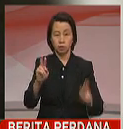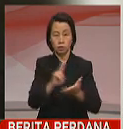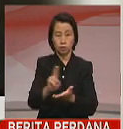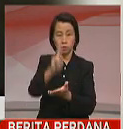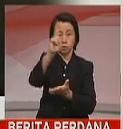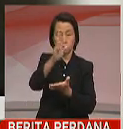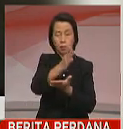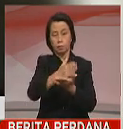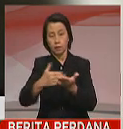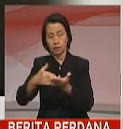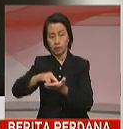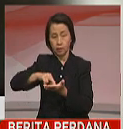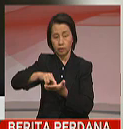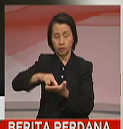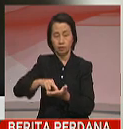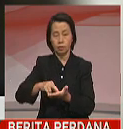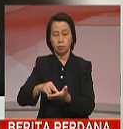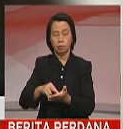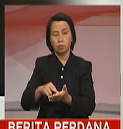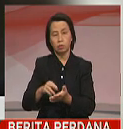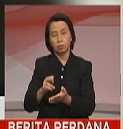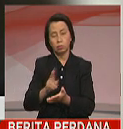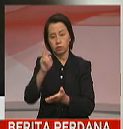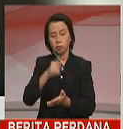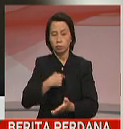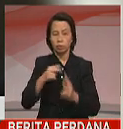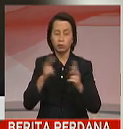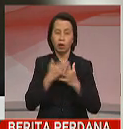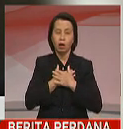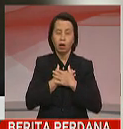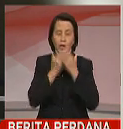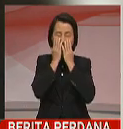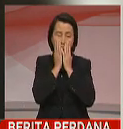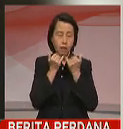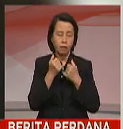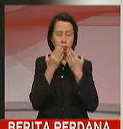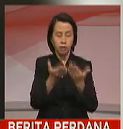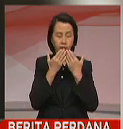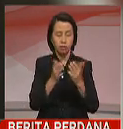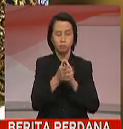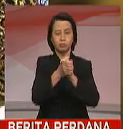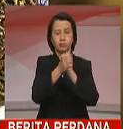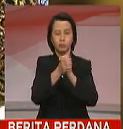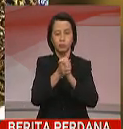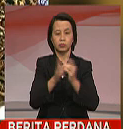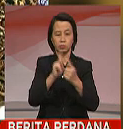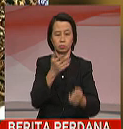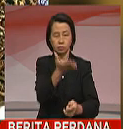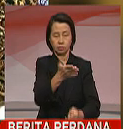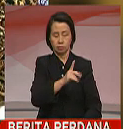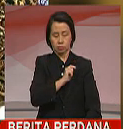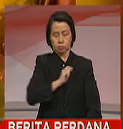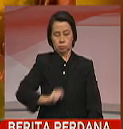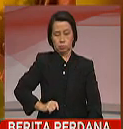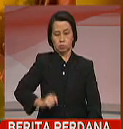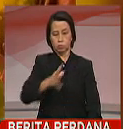bahagian perubatan kardiovaskular. Saya juga amat terharu dan berterima kasih di atas ucapan tahniah oleh Tuanku Yang di-Pertuan